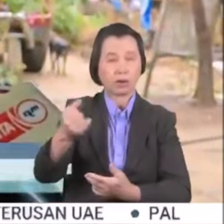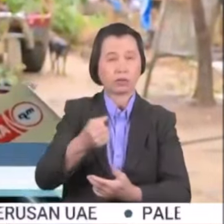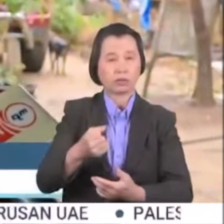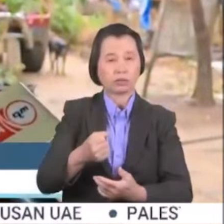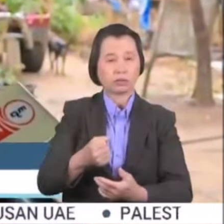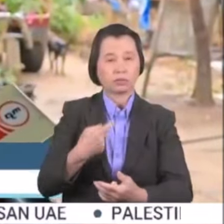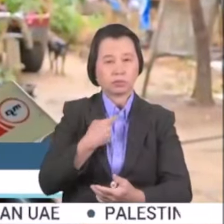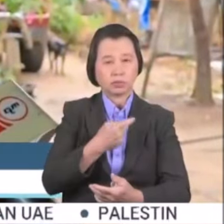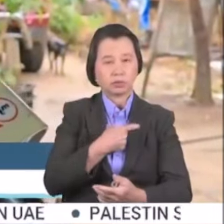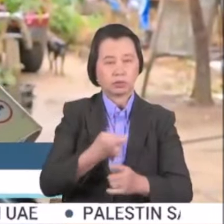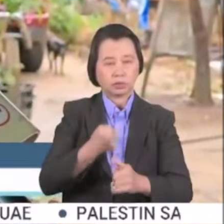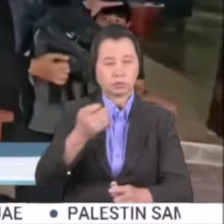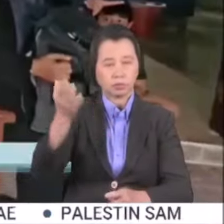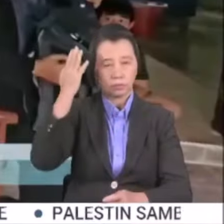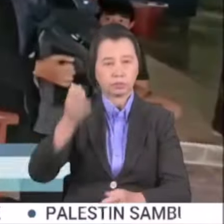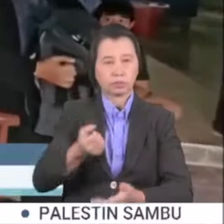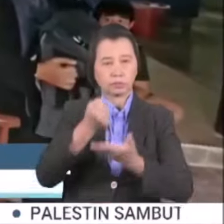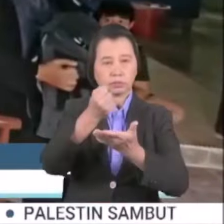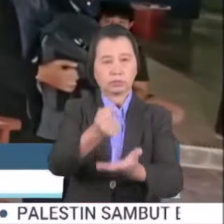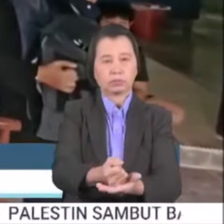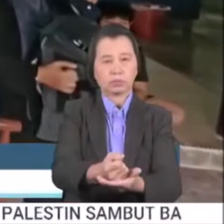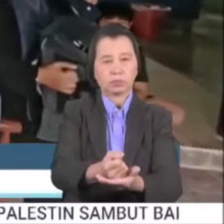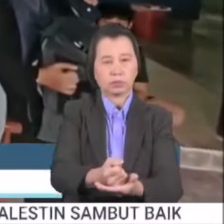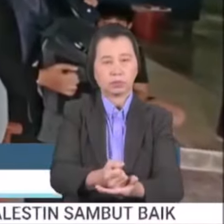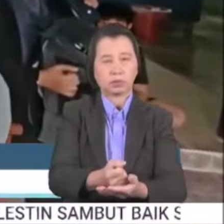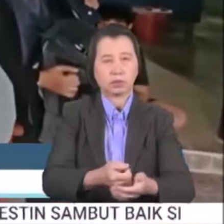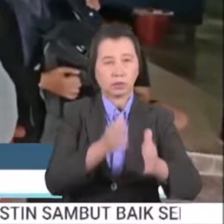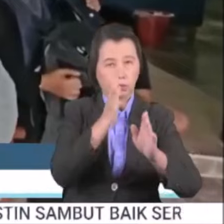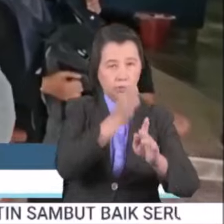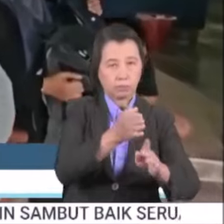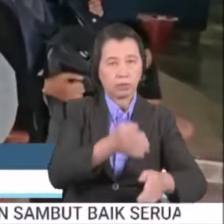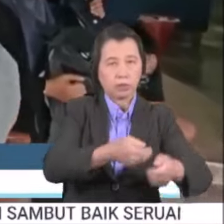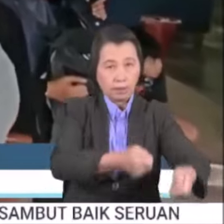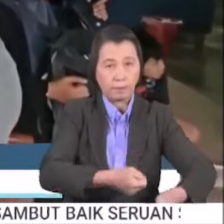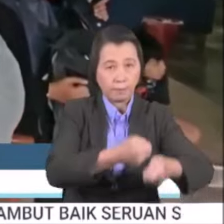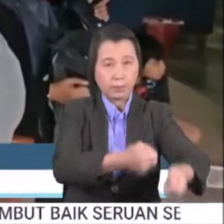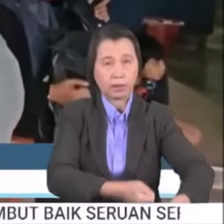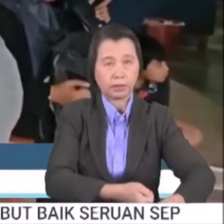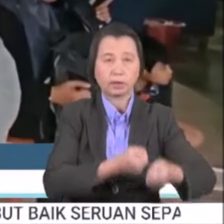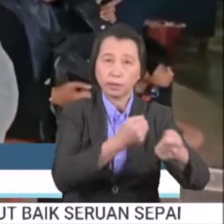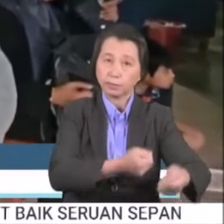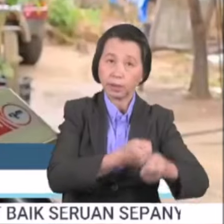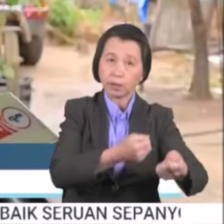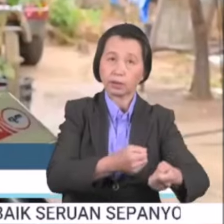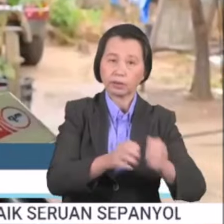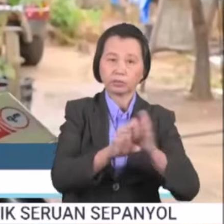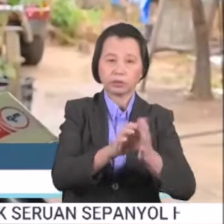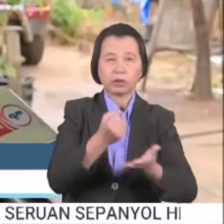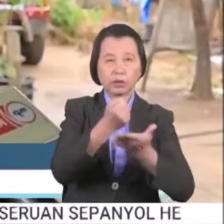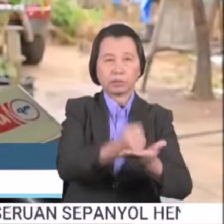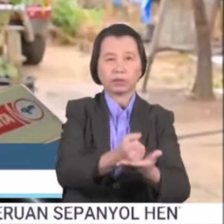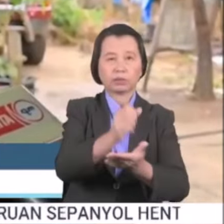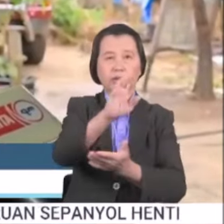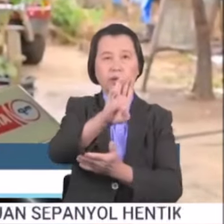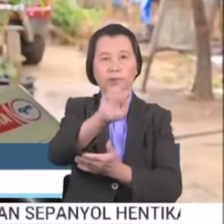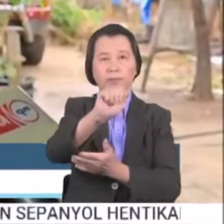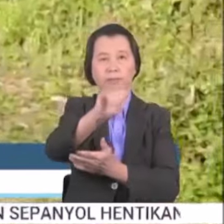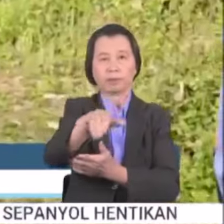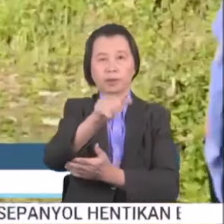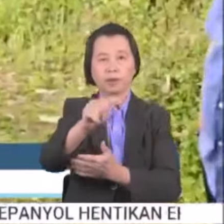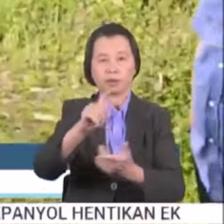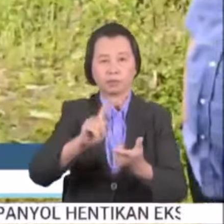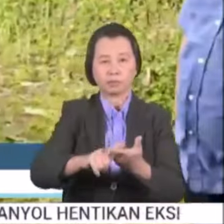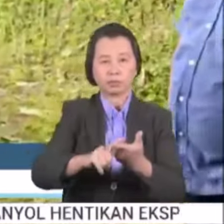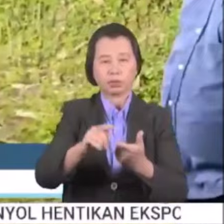ekonomi. Ekonomi ini lebih kepada bantuan input pertanian lah. Contoh macam bantuan baja, bantuan